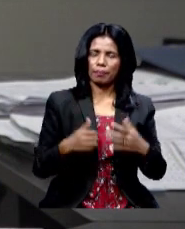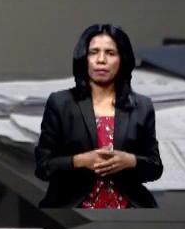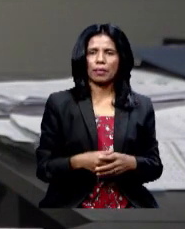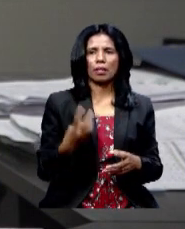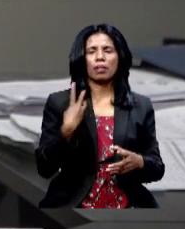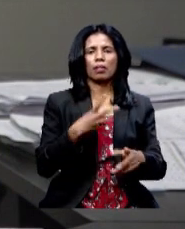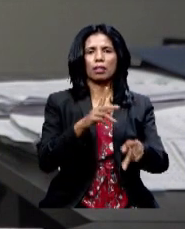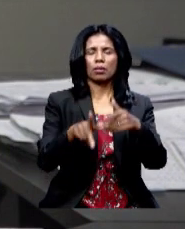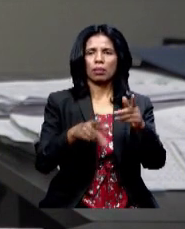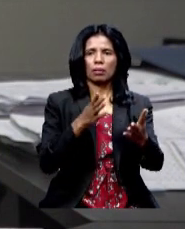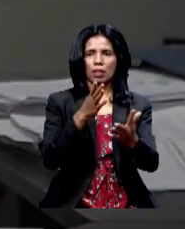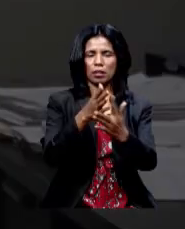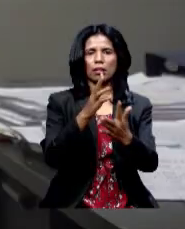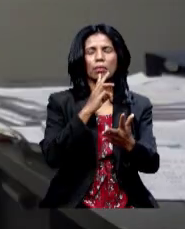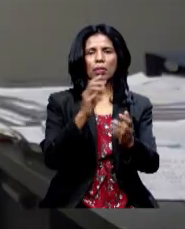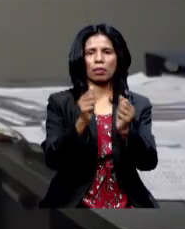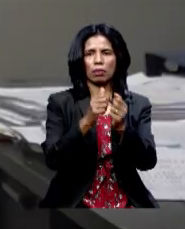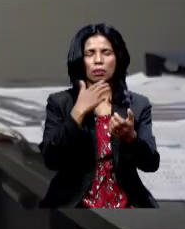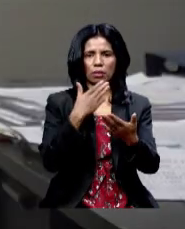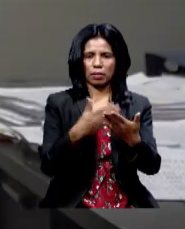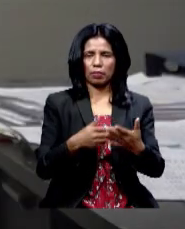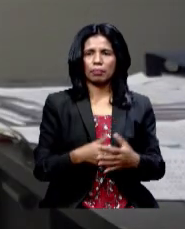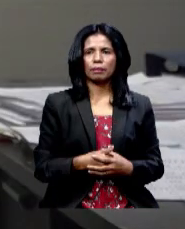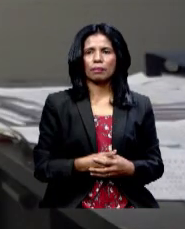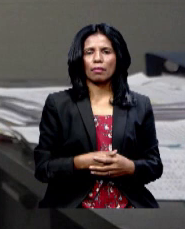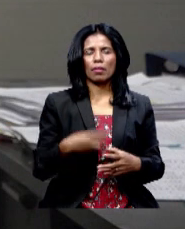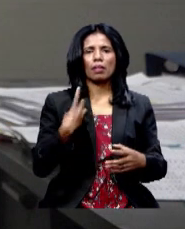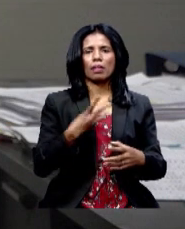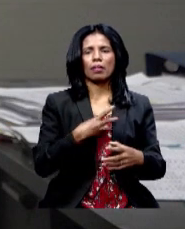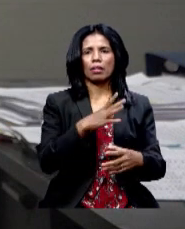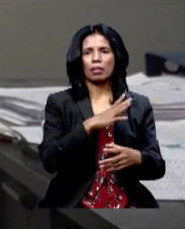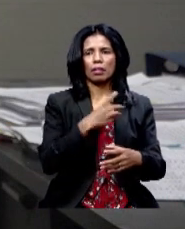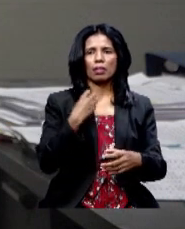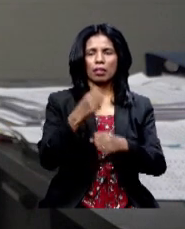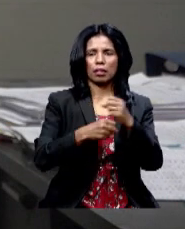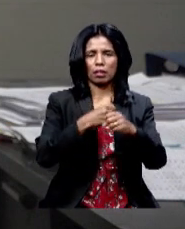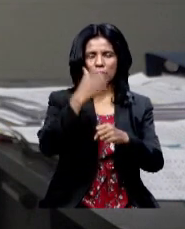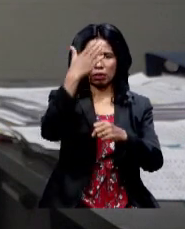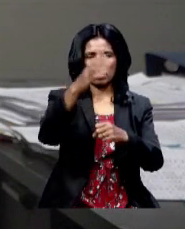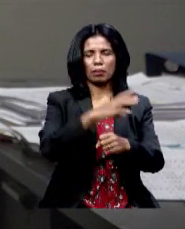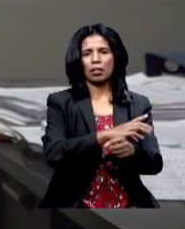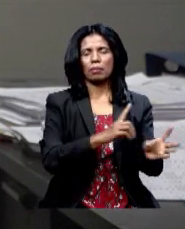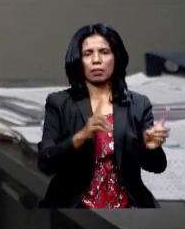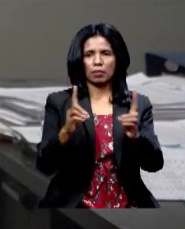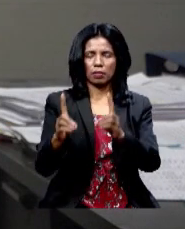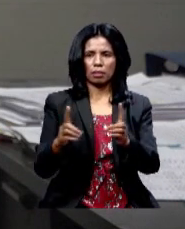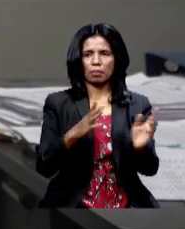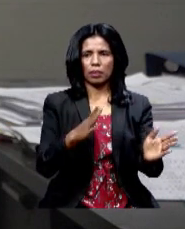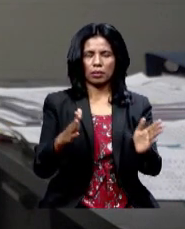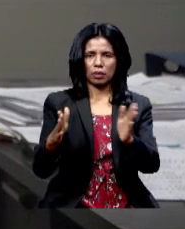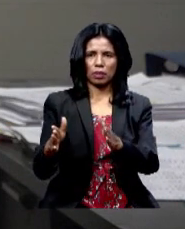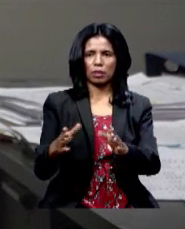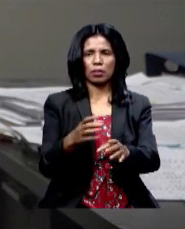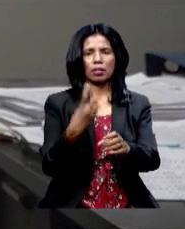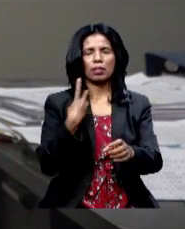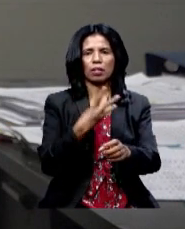dia mau ita hutu bele asesupaya ne horia ita espera kata kia tina o ita bele halu implementasau nana tambah agora proceso aprovisionamento on